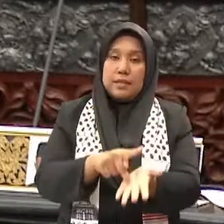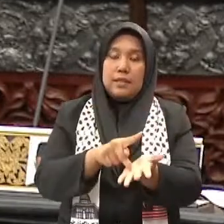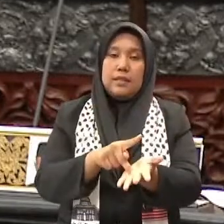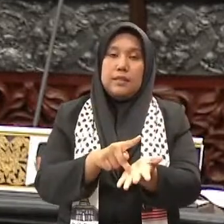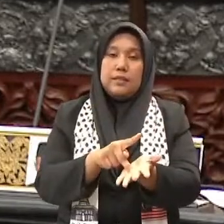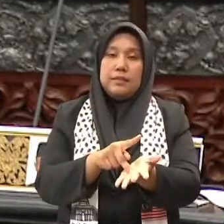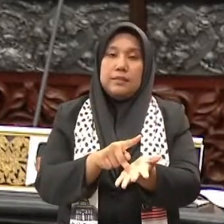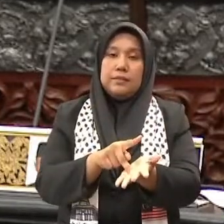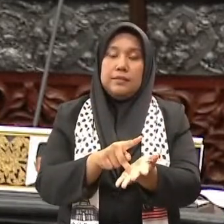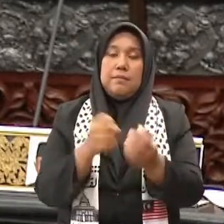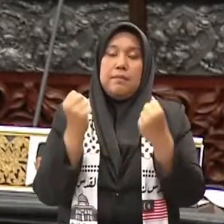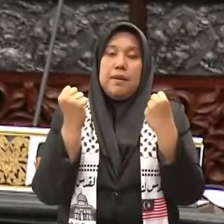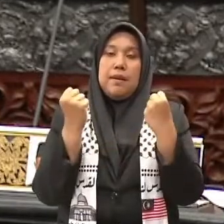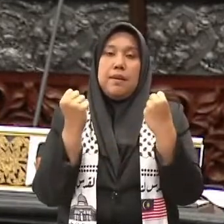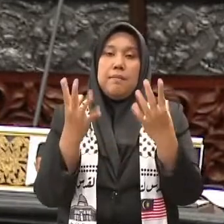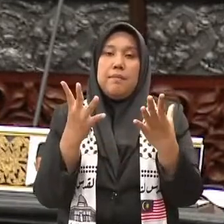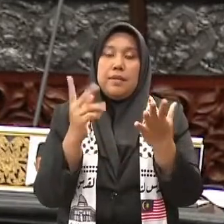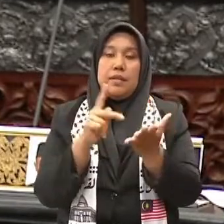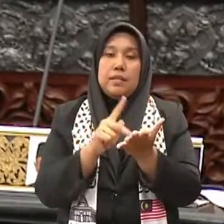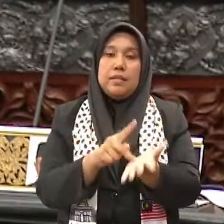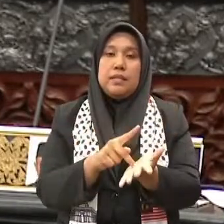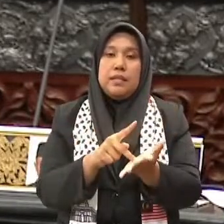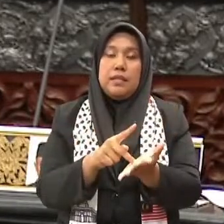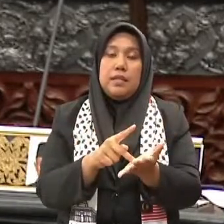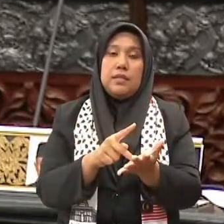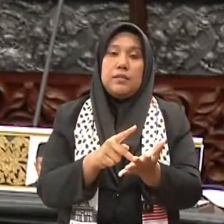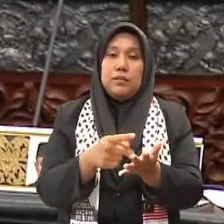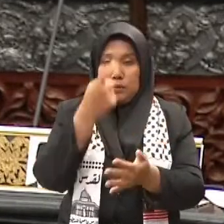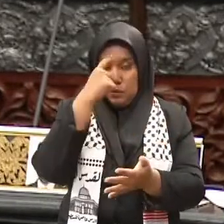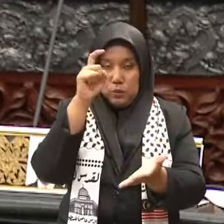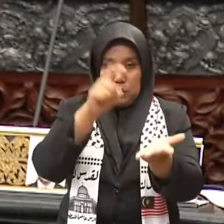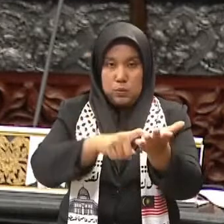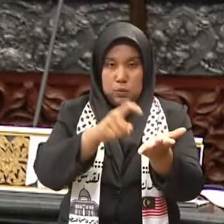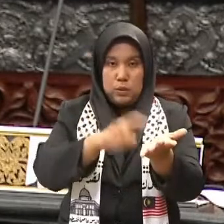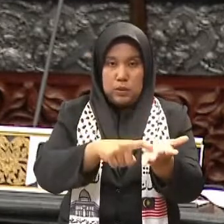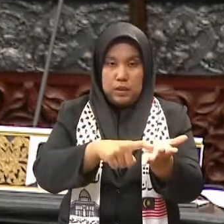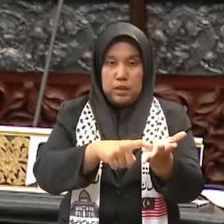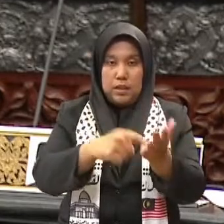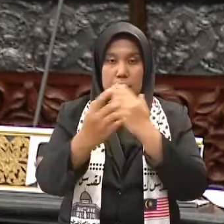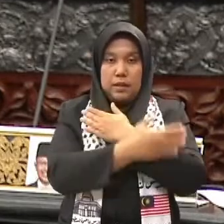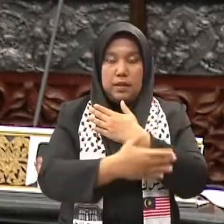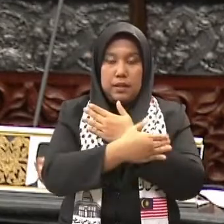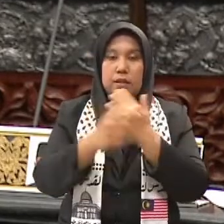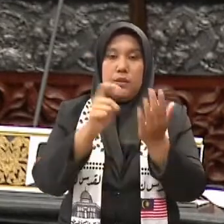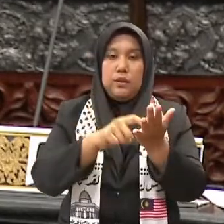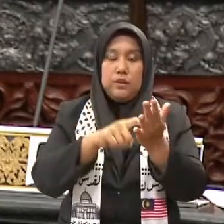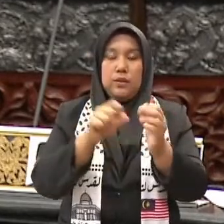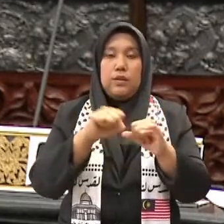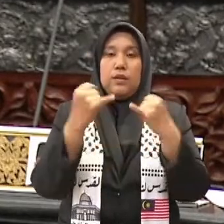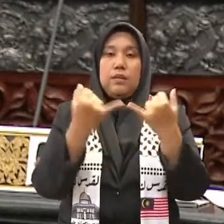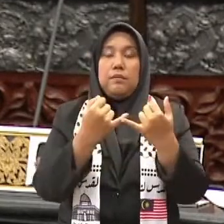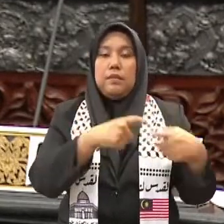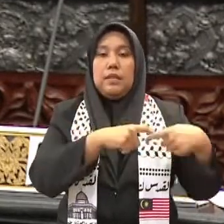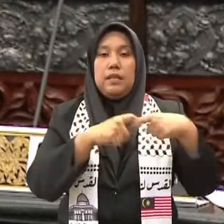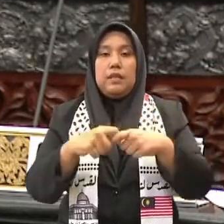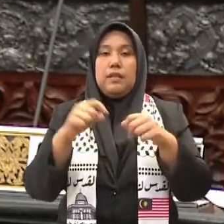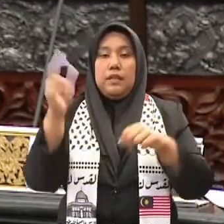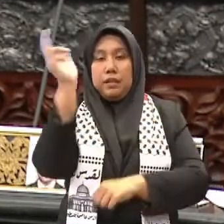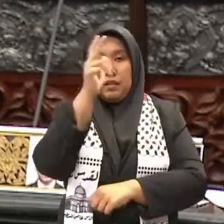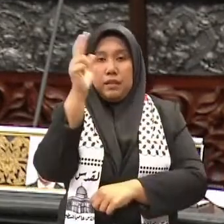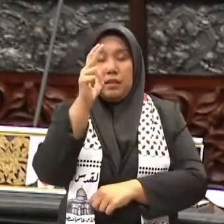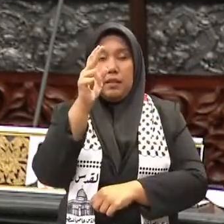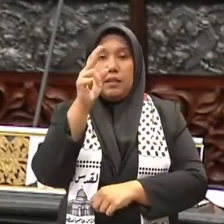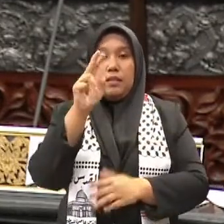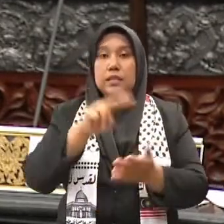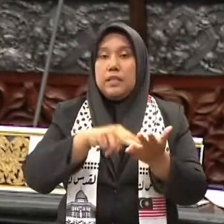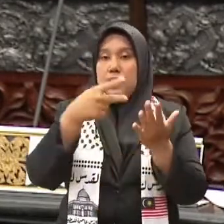dan berapakah kesan terhadap hutang negara hutang-hutang Syarikat berkaitan kerajaan akibat kejatuhan nilai mata